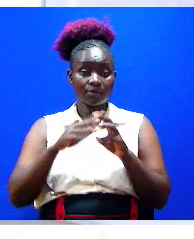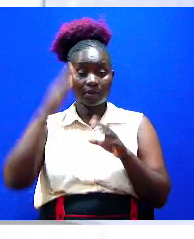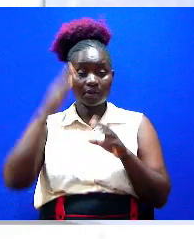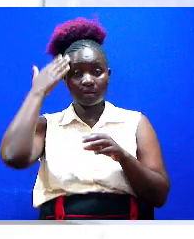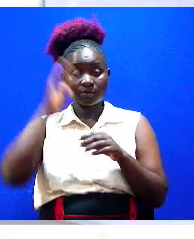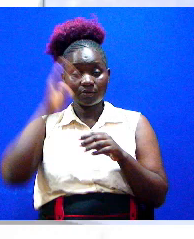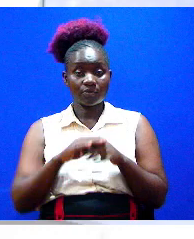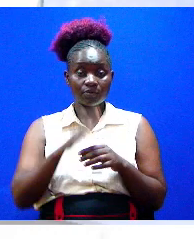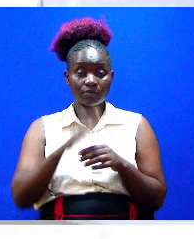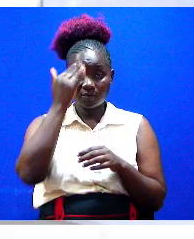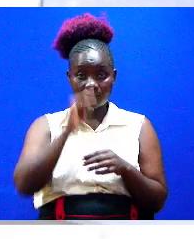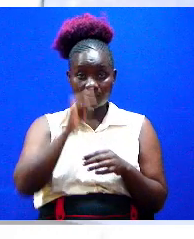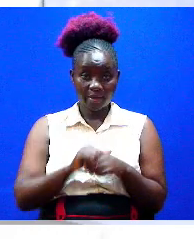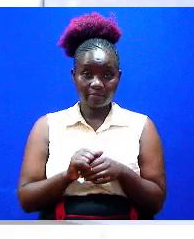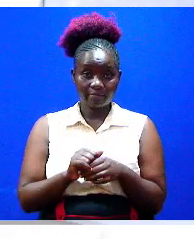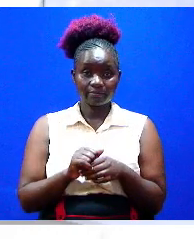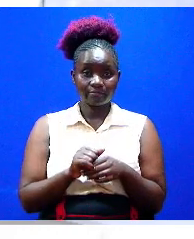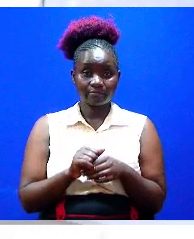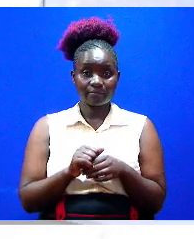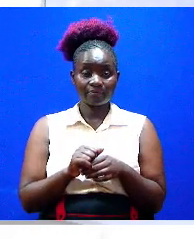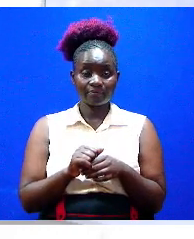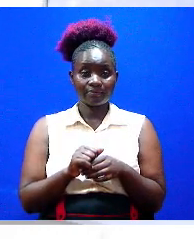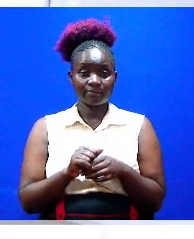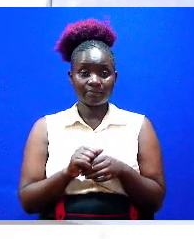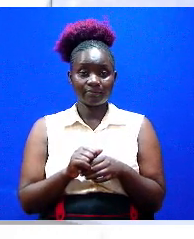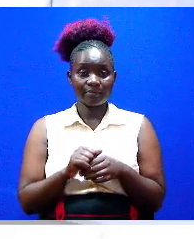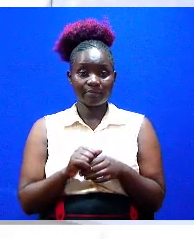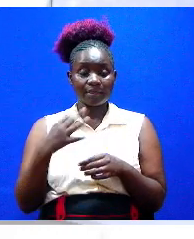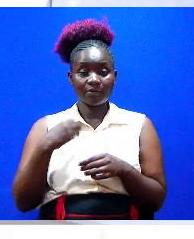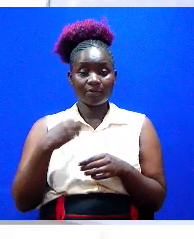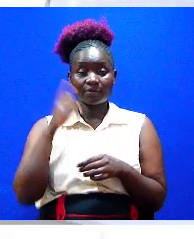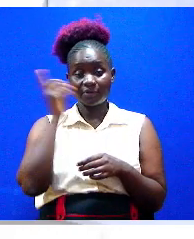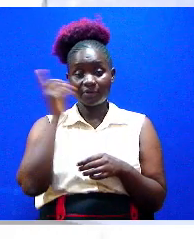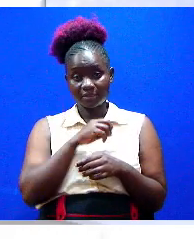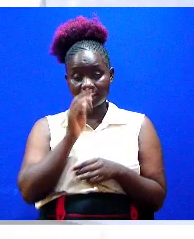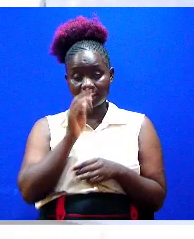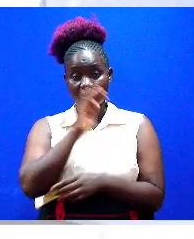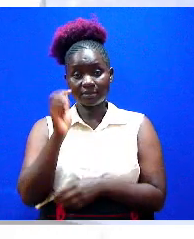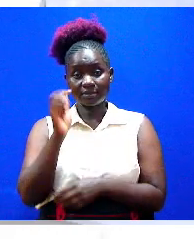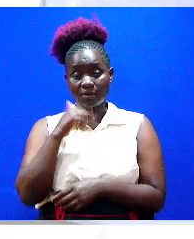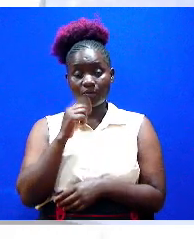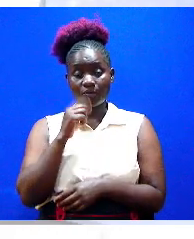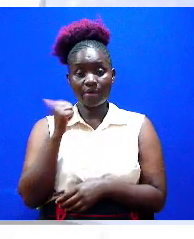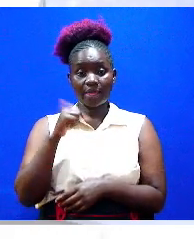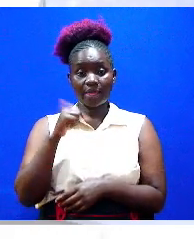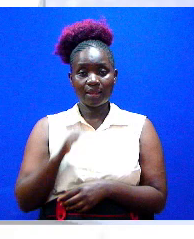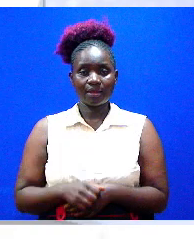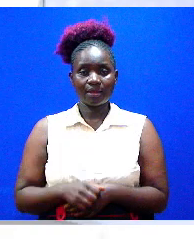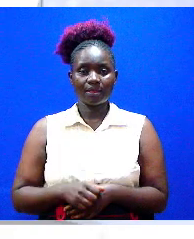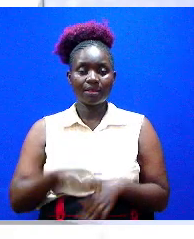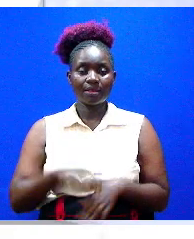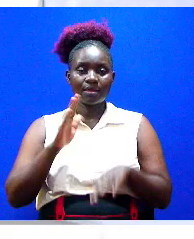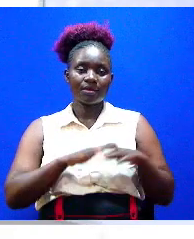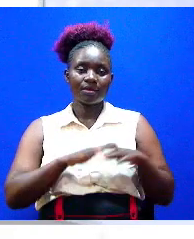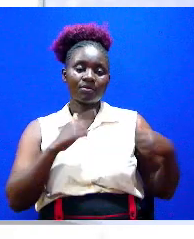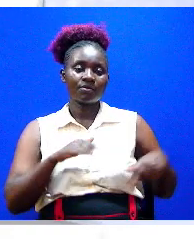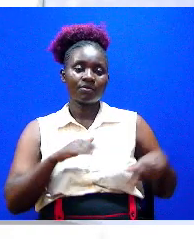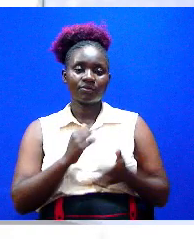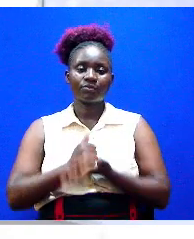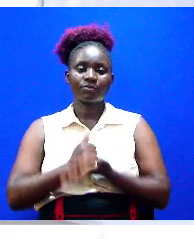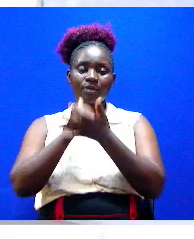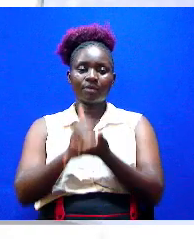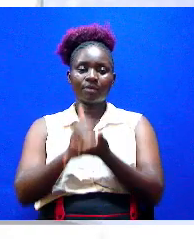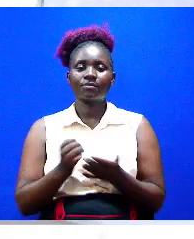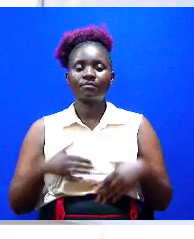nigo babere bagusigasega neni bo yabokwera nabona nigo baruro kubore gucya sebare babwate omoyo muyabugokonya babibawe